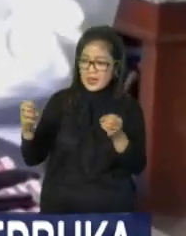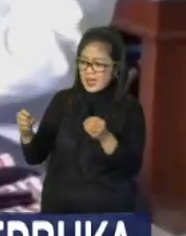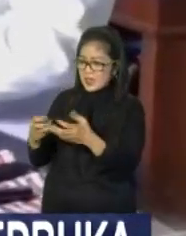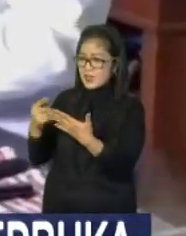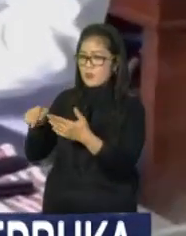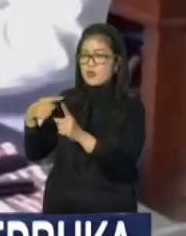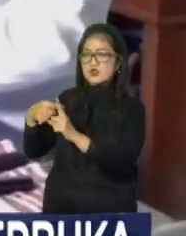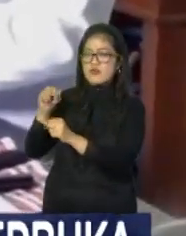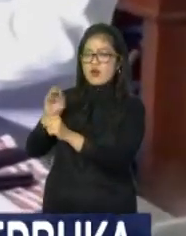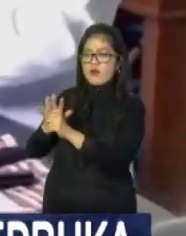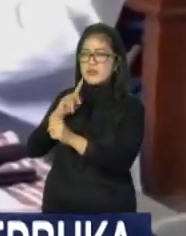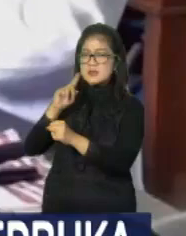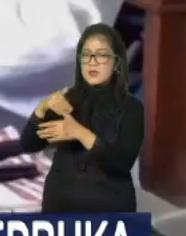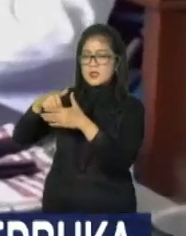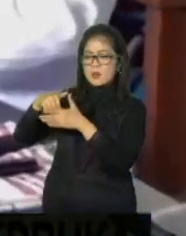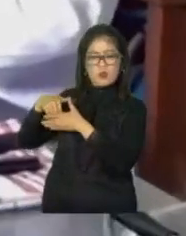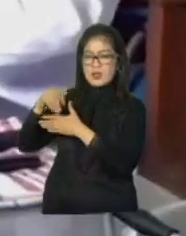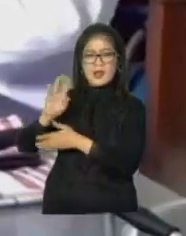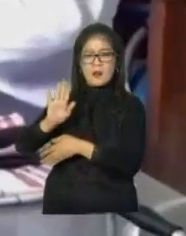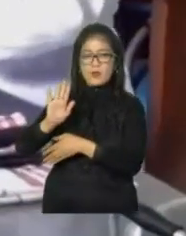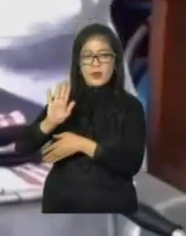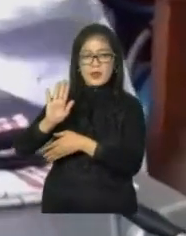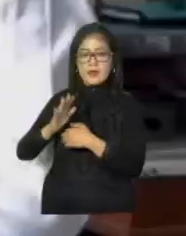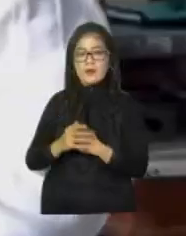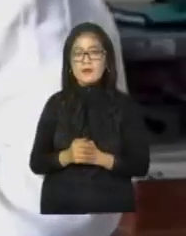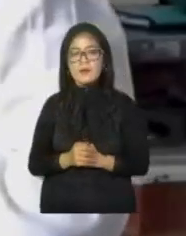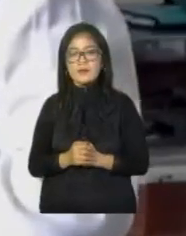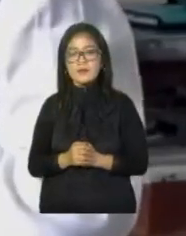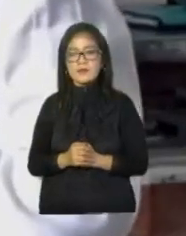COVID-19. Dari Jakarta, tim liputan iNews melaporkan.